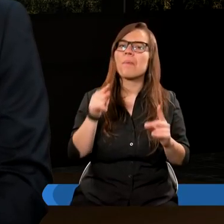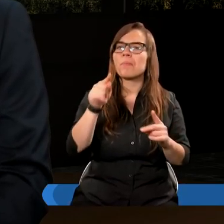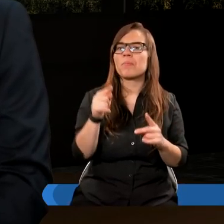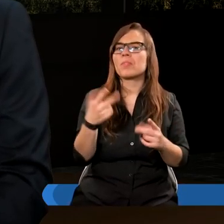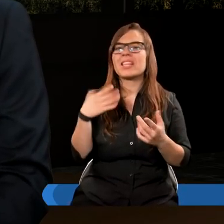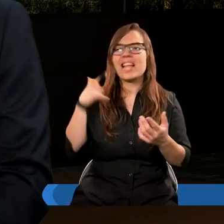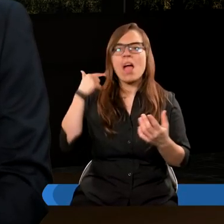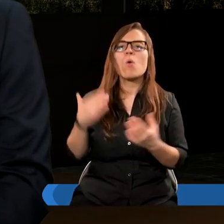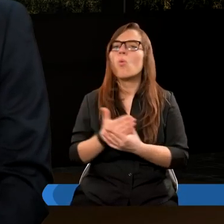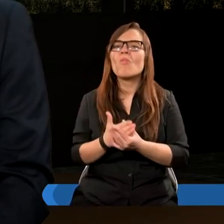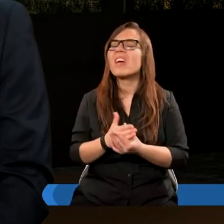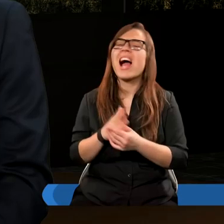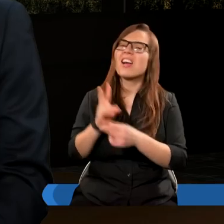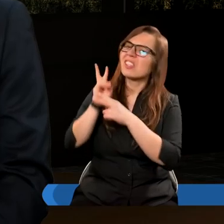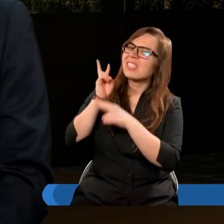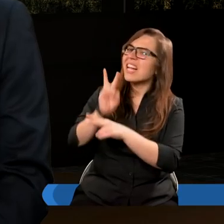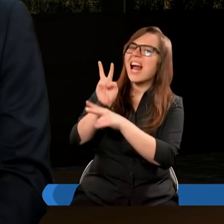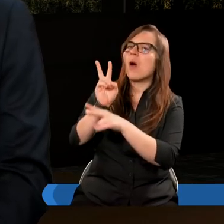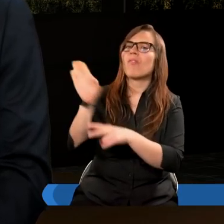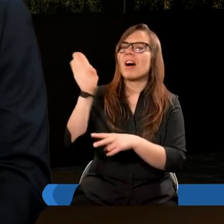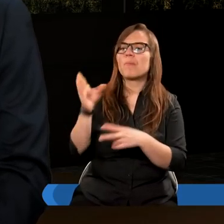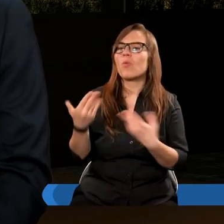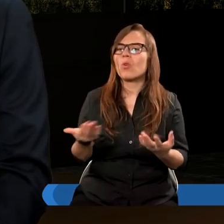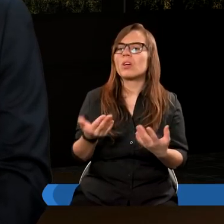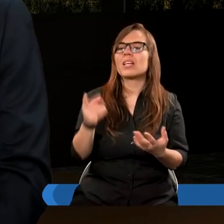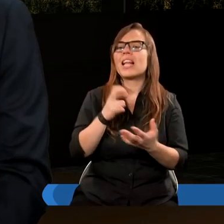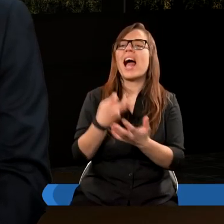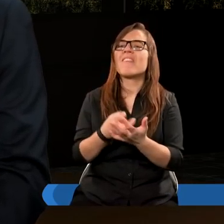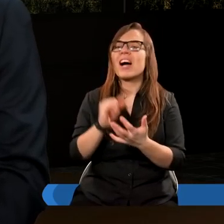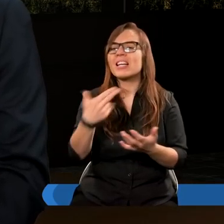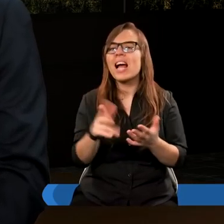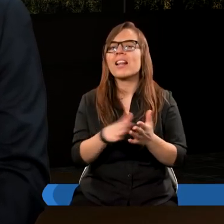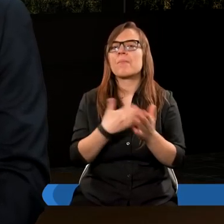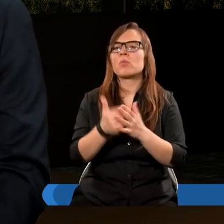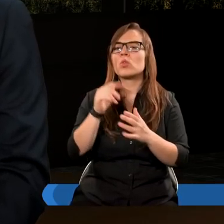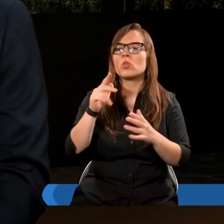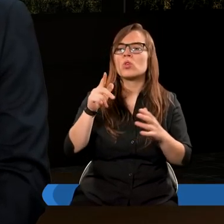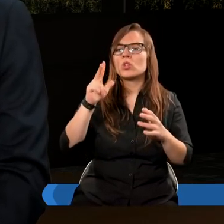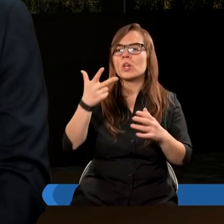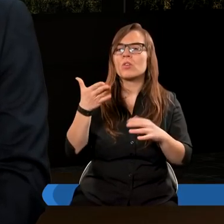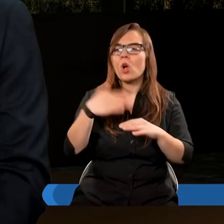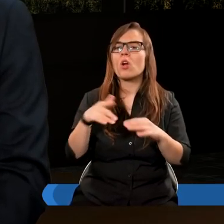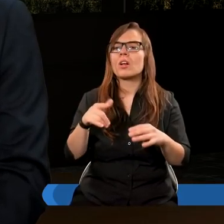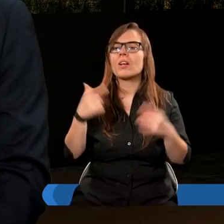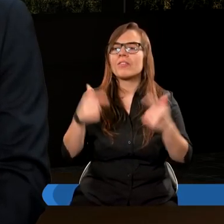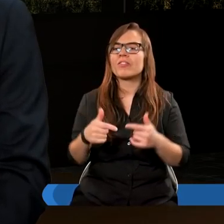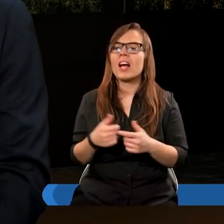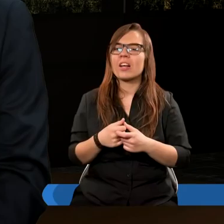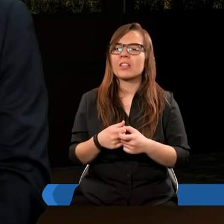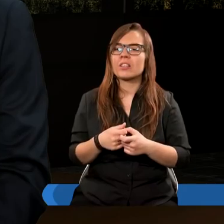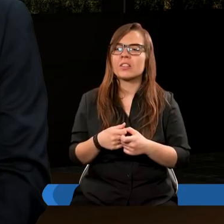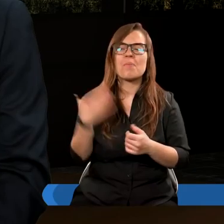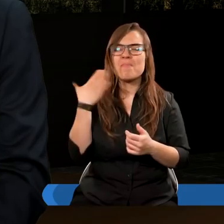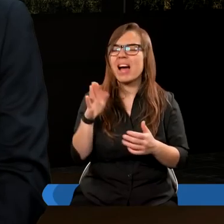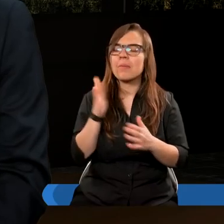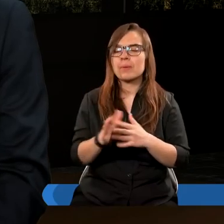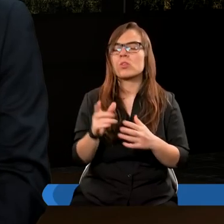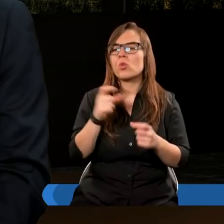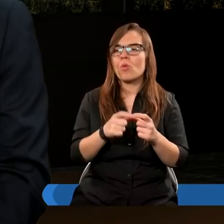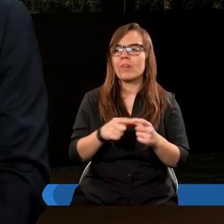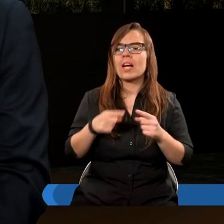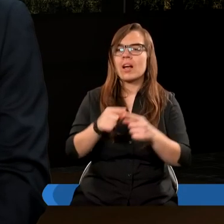uwierzę w to, co do mnie powiedział, a w Ewangelii Jana, w szóstym rozdziale, Pan Jezus takie bardzo bezpośrednie